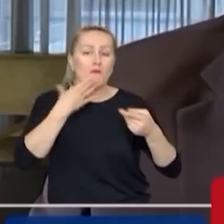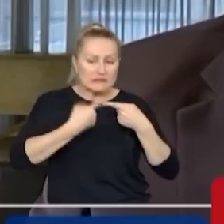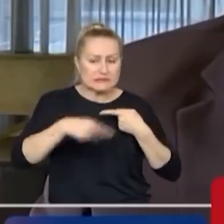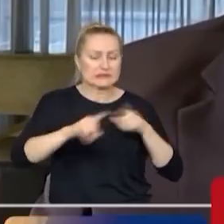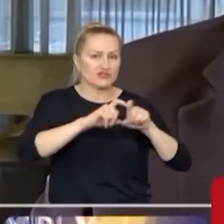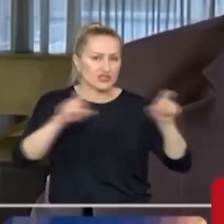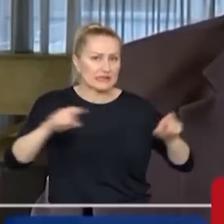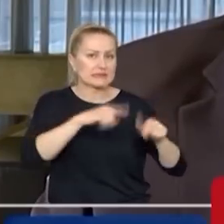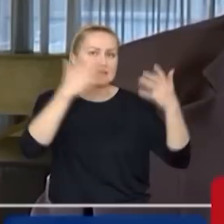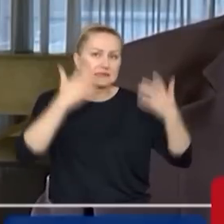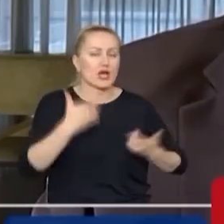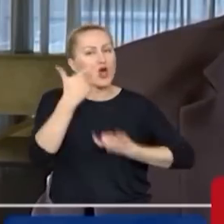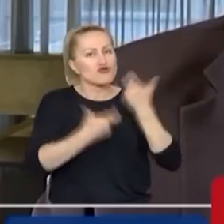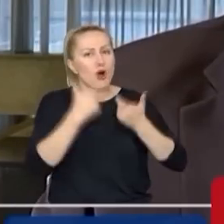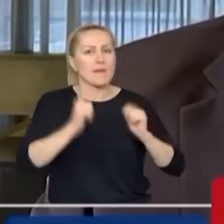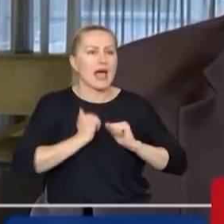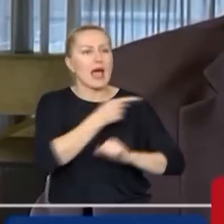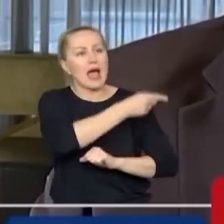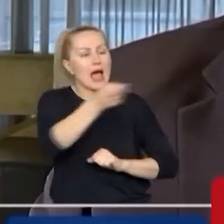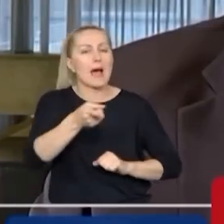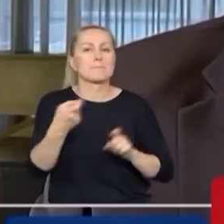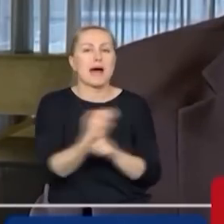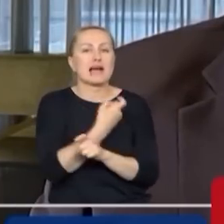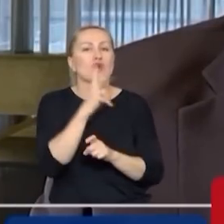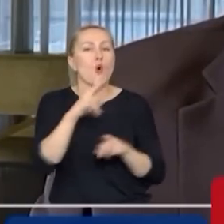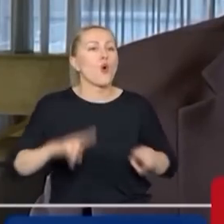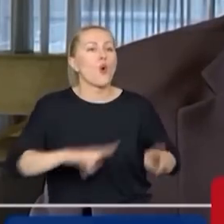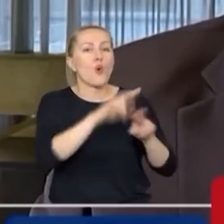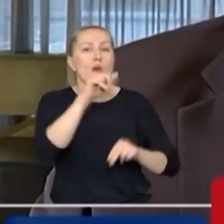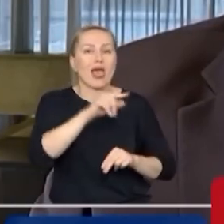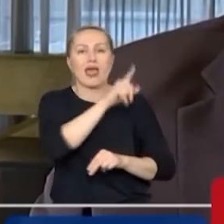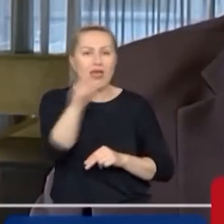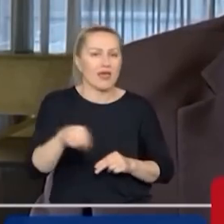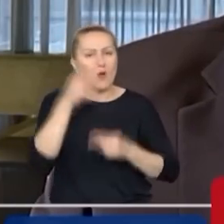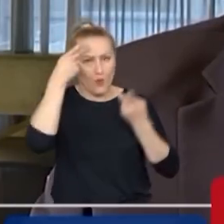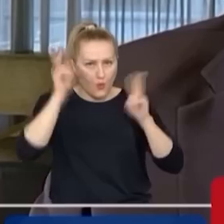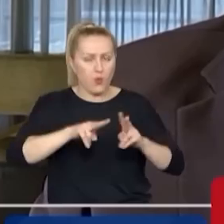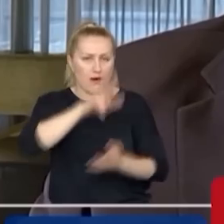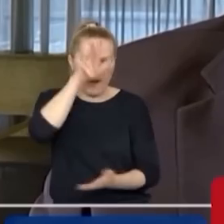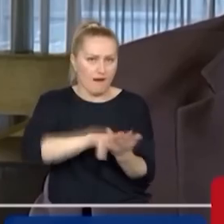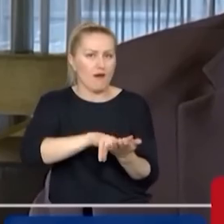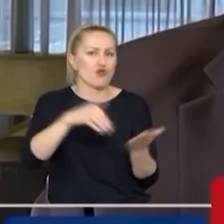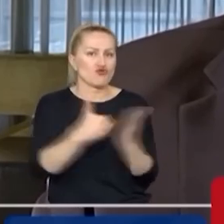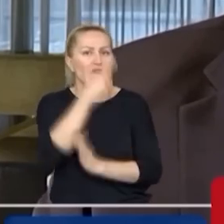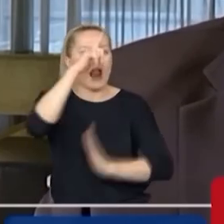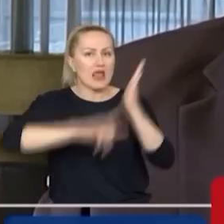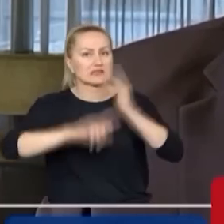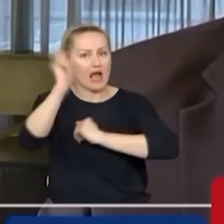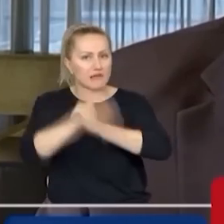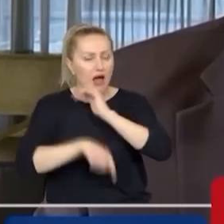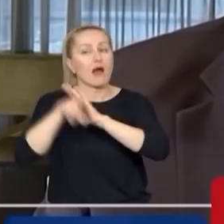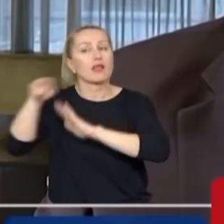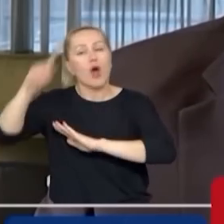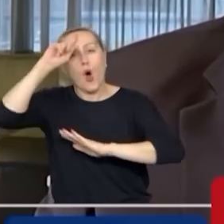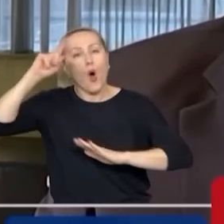że będzie zaakceptowany przez kraje Unii kolejna lista sankcyjna w stosunku do osób właśnie,